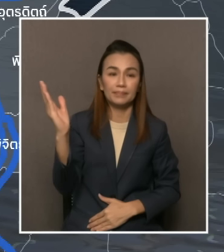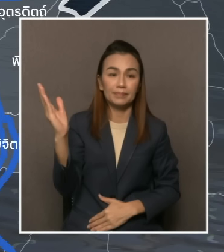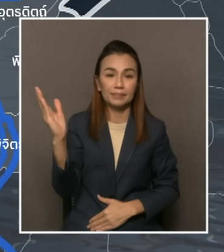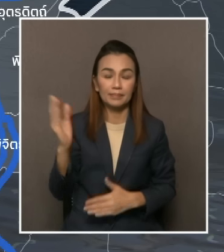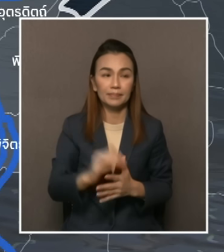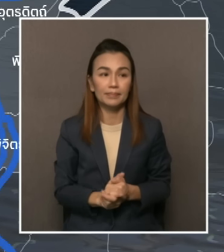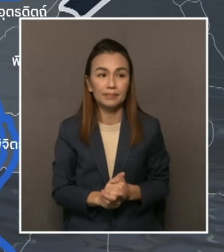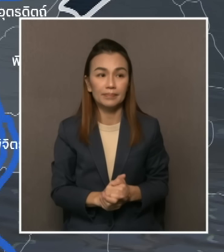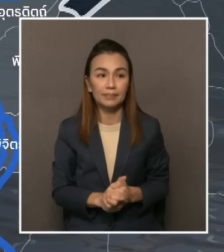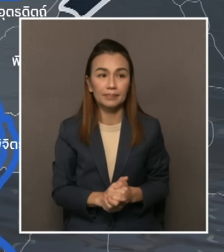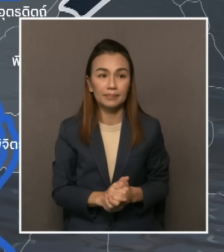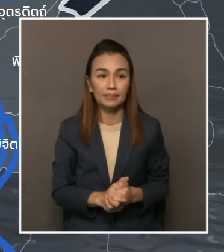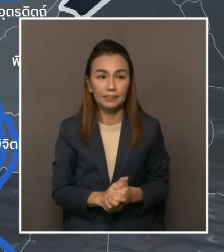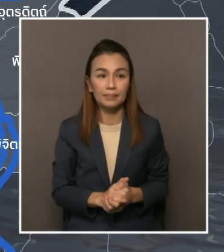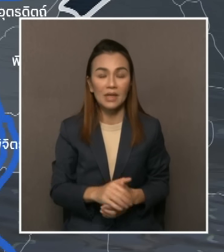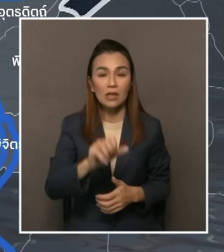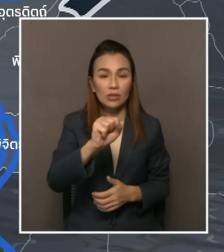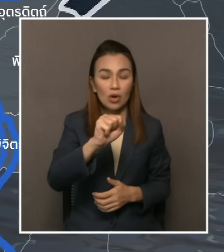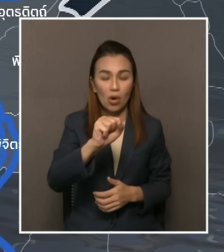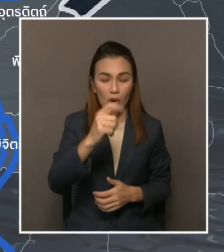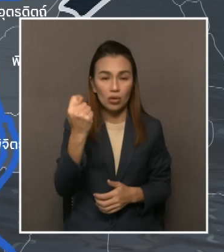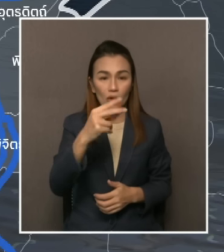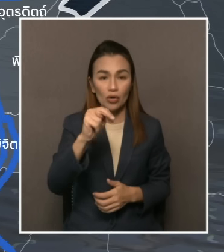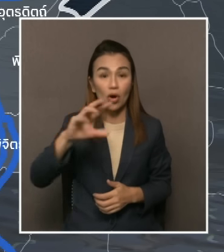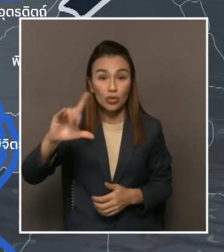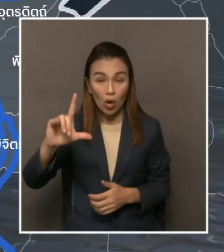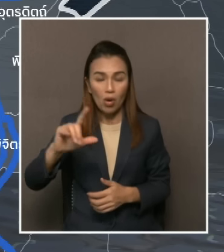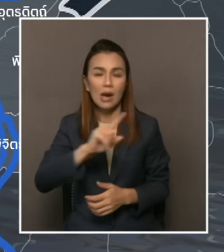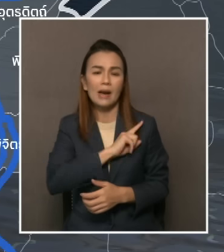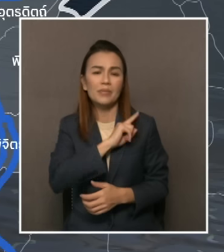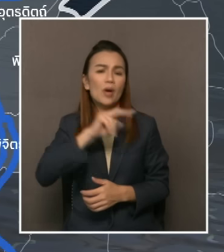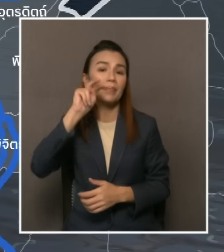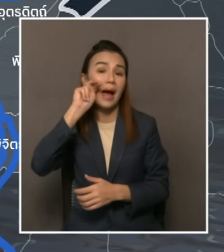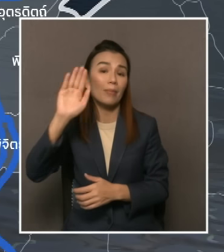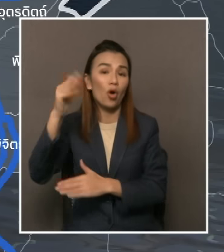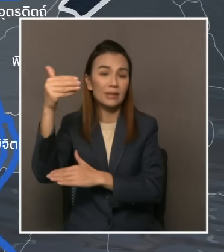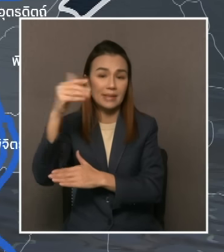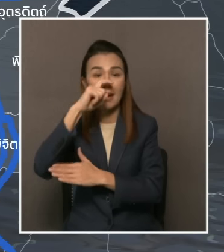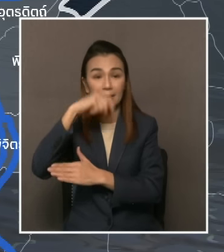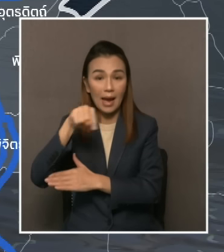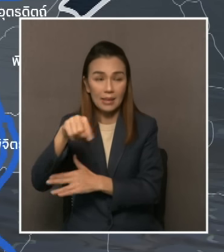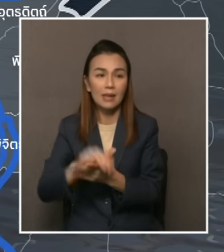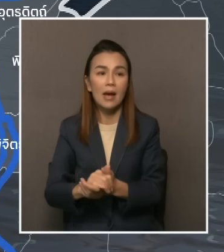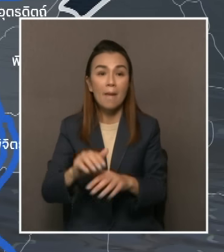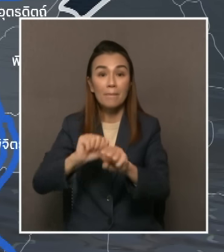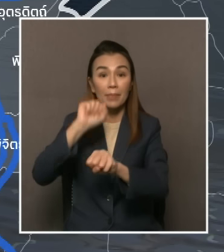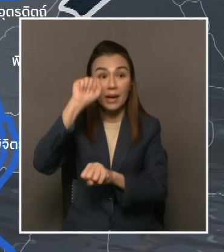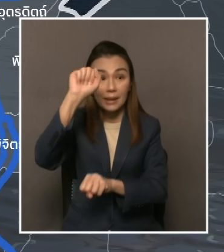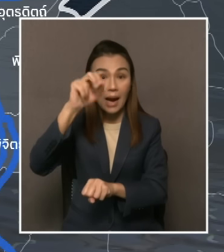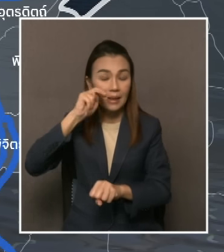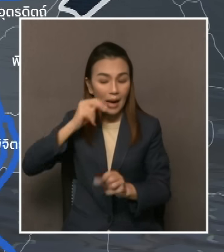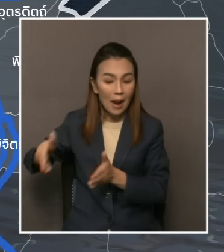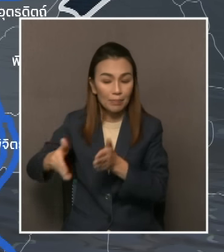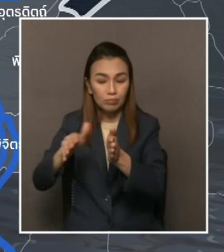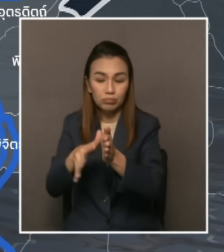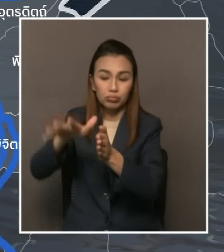สำหงานสัยากรน้แ่งชาิรอวาสอท.น.ช.ประกาศเตาระวังน้ำลอนตะหลิ่ง น้ำท่วมขังแม่น้ำวังใชวงวันน